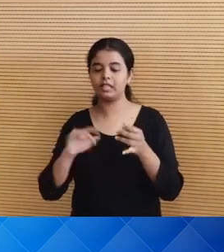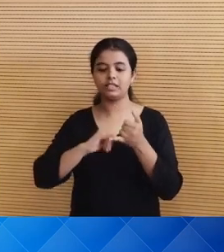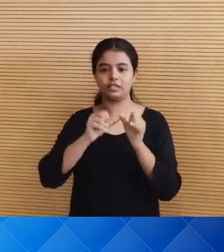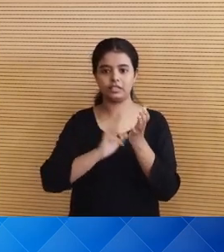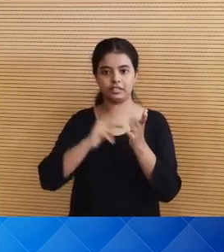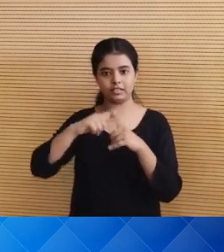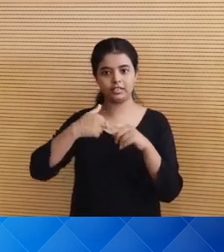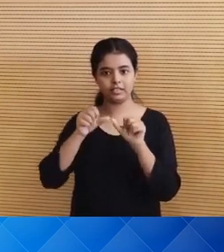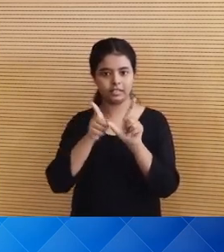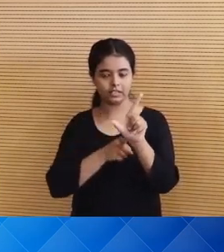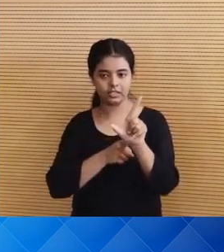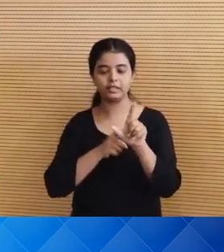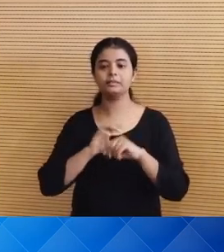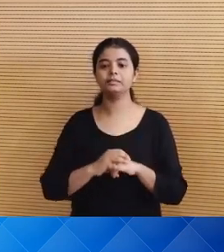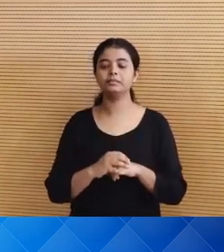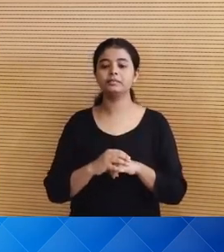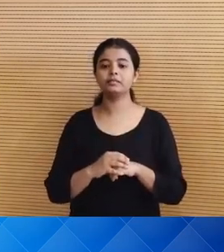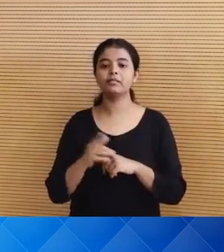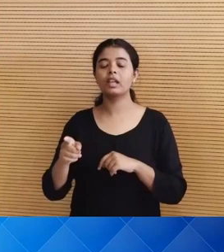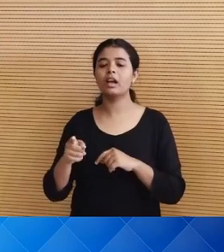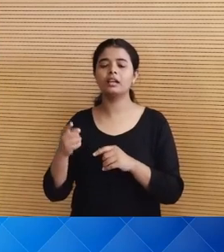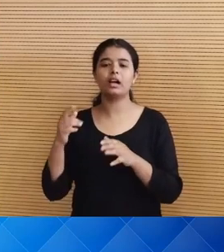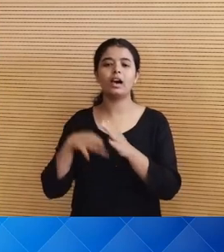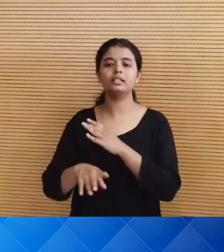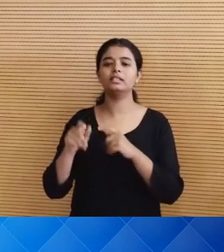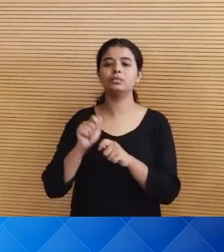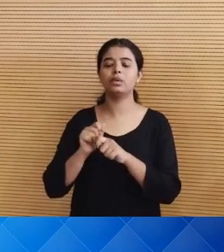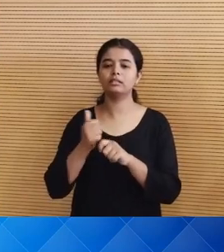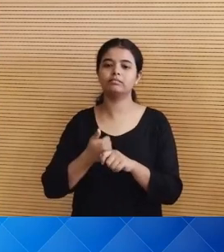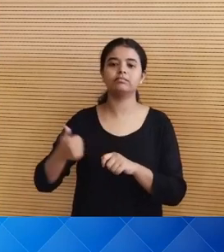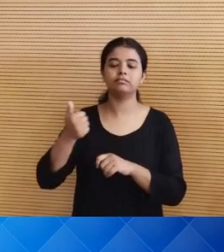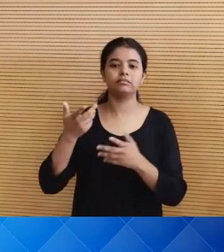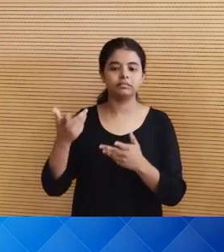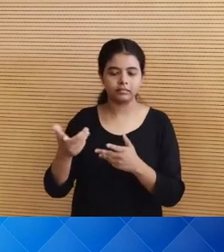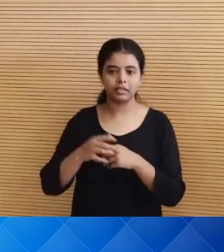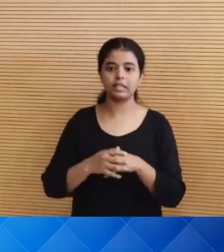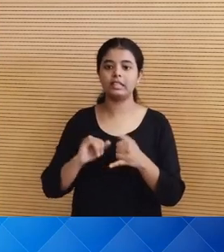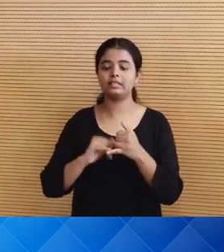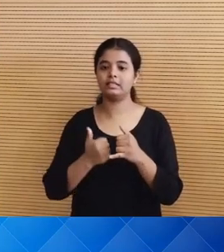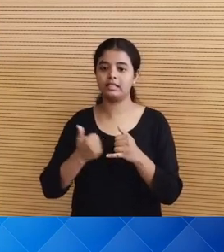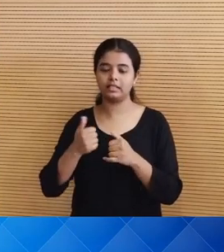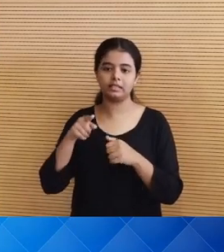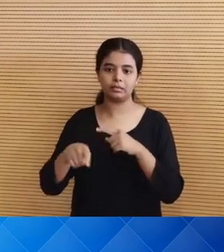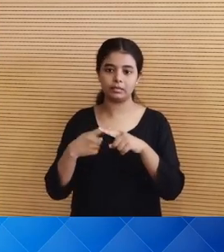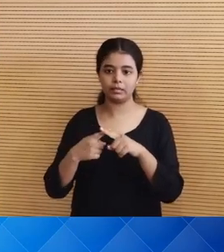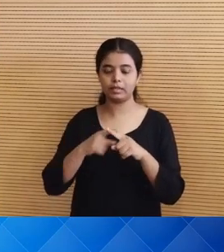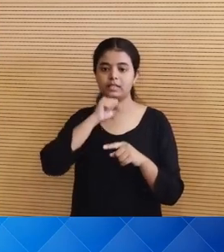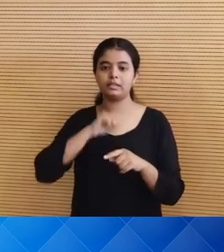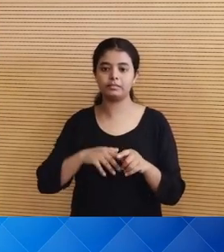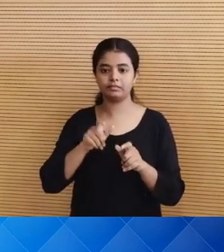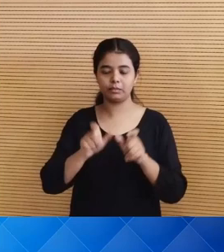सचिव मिनिस्ट्री ऑफ यूथ अफेयर्स एंड स्पोर्ट्स गवर्नमेंट ऑफ इंडिया, और प्रोफेसर दिनेश प्रसाद सकलानी जी,